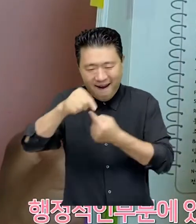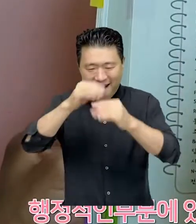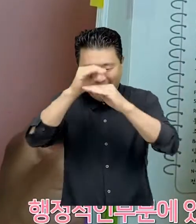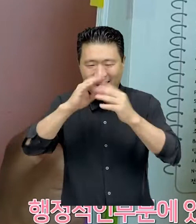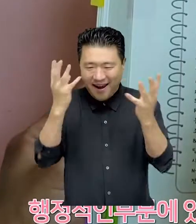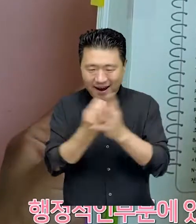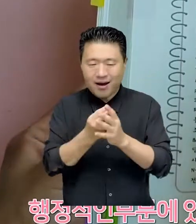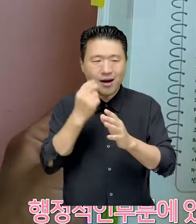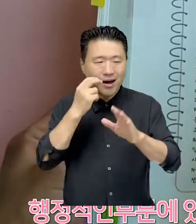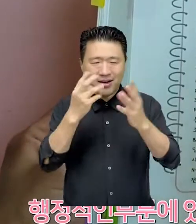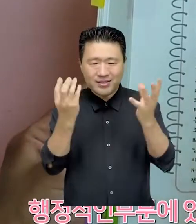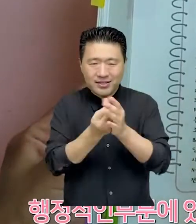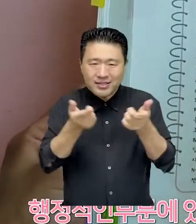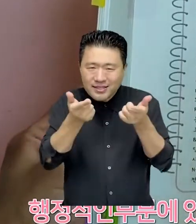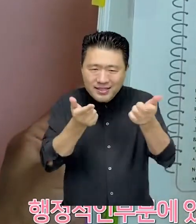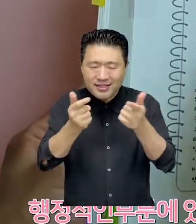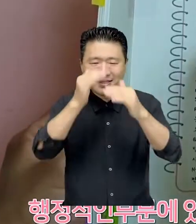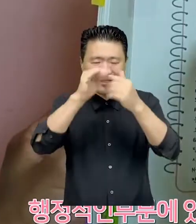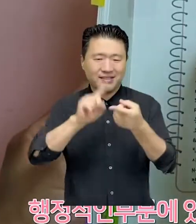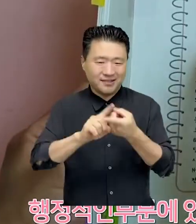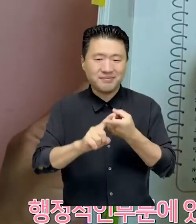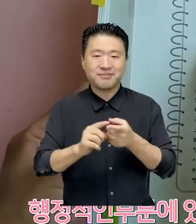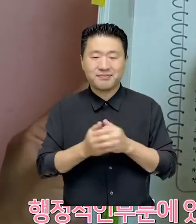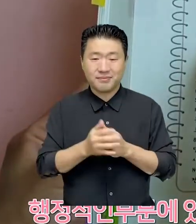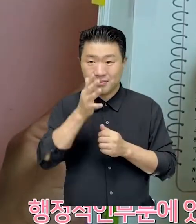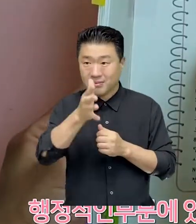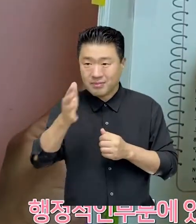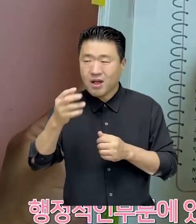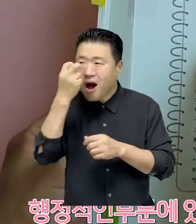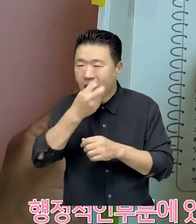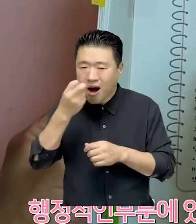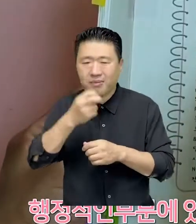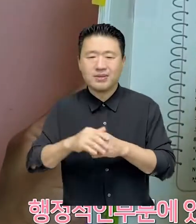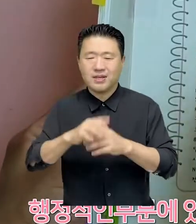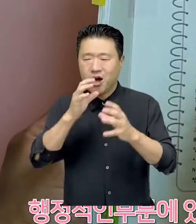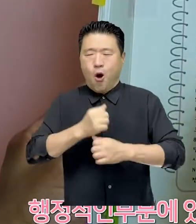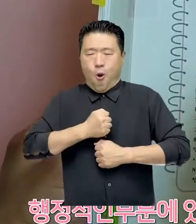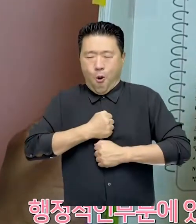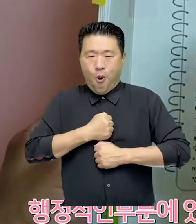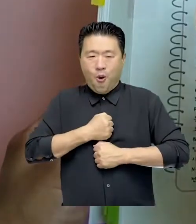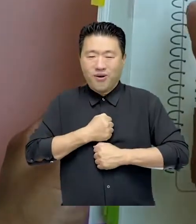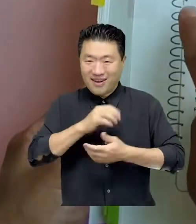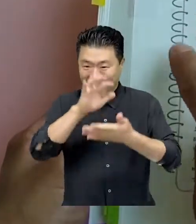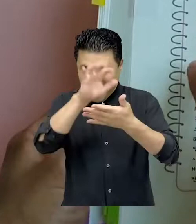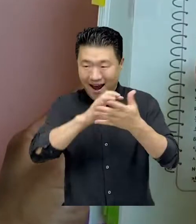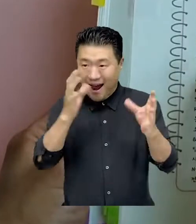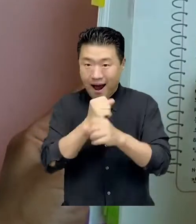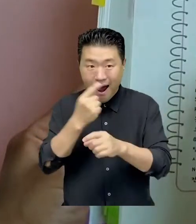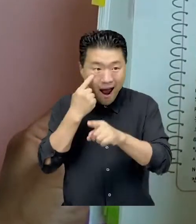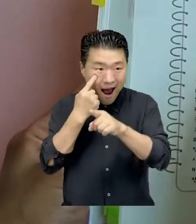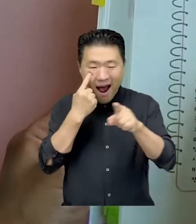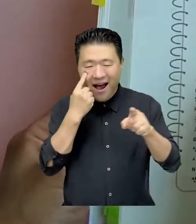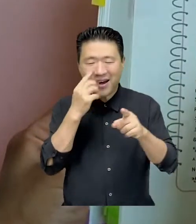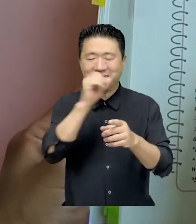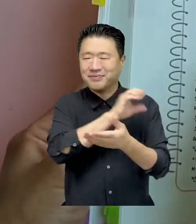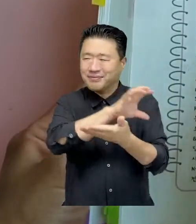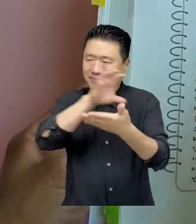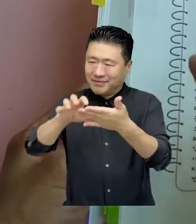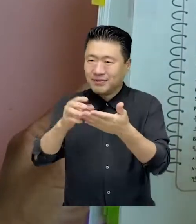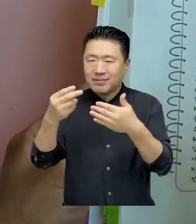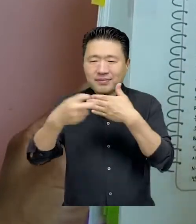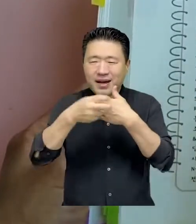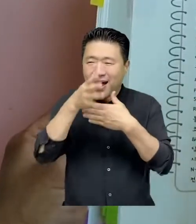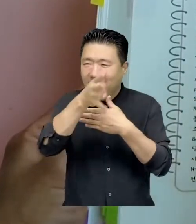부분에 있어서 어떤 처치를 끊어야 하는지, 그리고 그 밖에 검사 관련된 주의사항들까지 한 번에 적어두었다가